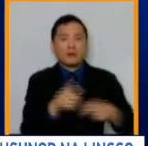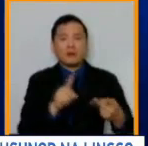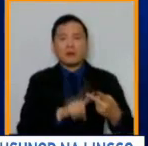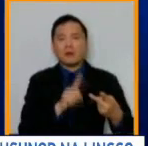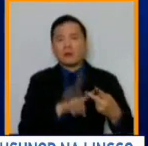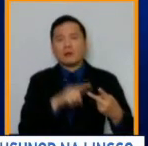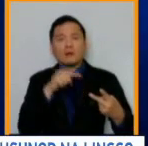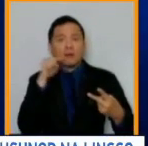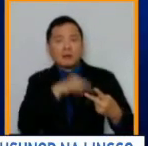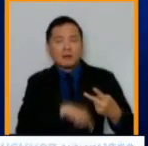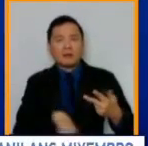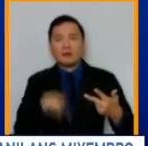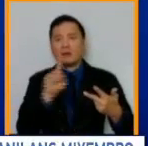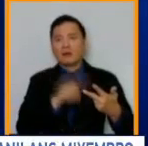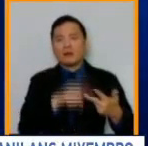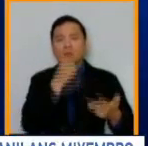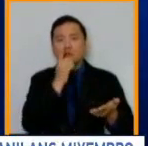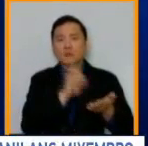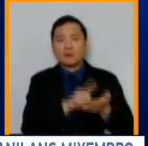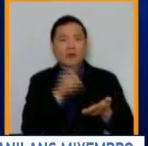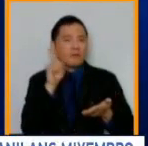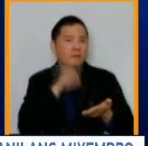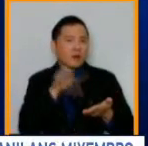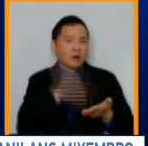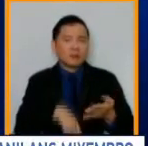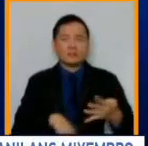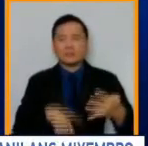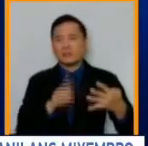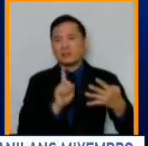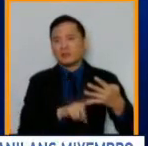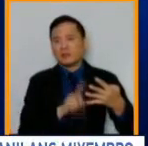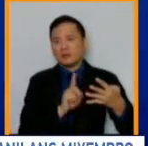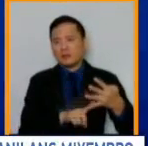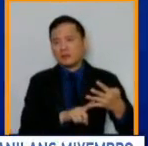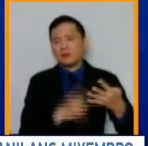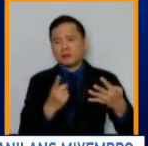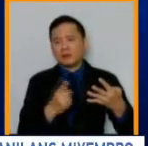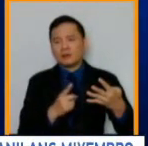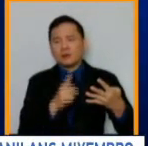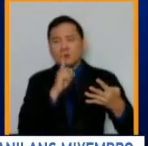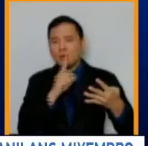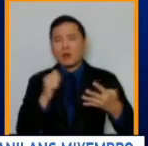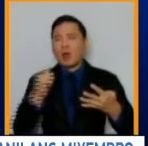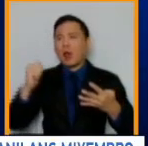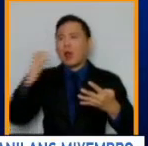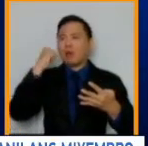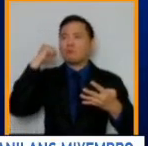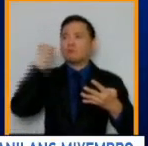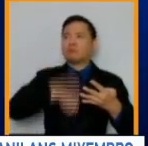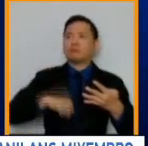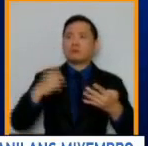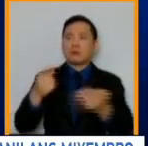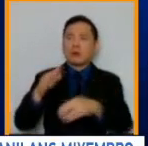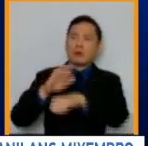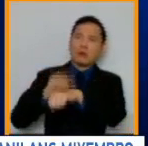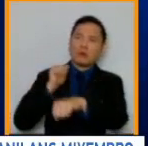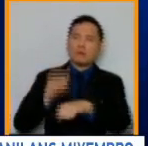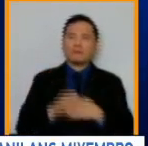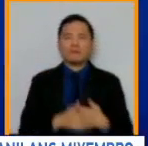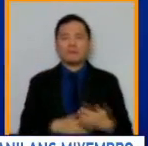falsification of documents, disobedience to summons, paglabag sa bayan ni Hantuhila as one